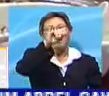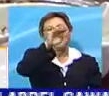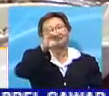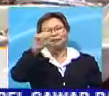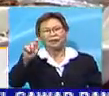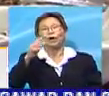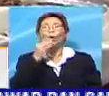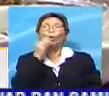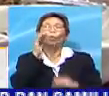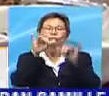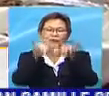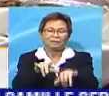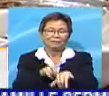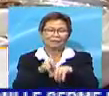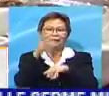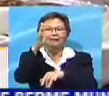Kangar.